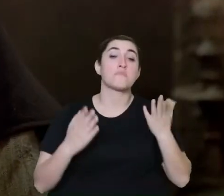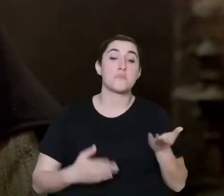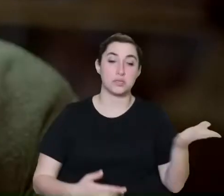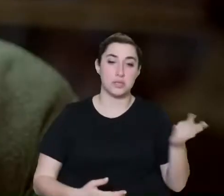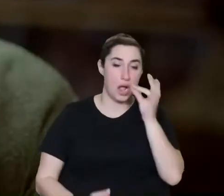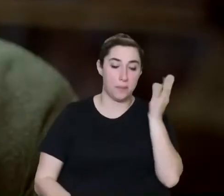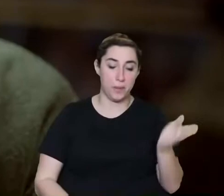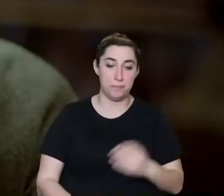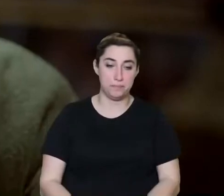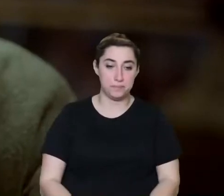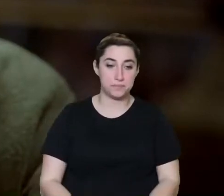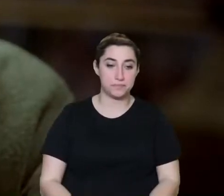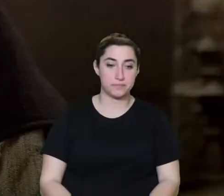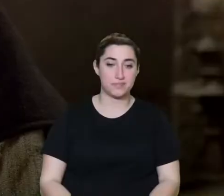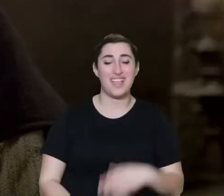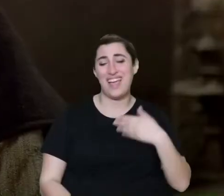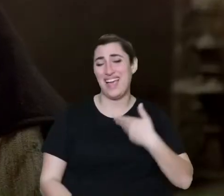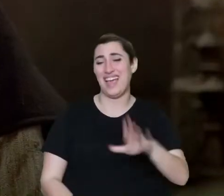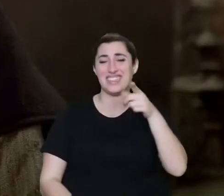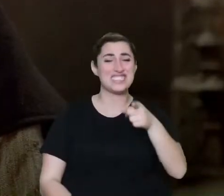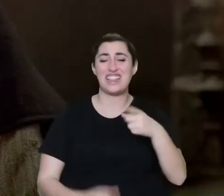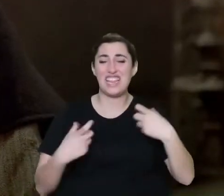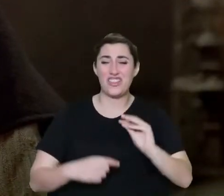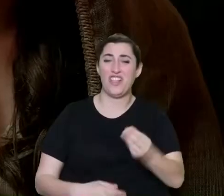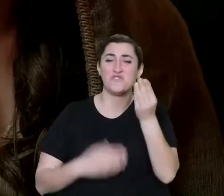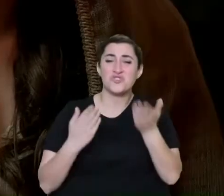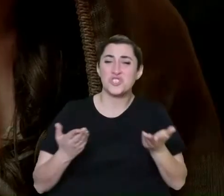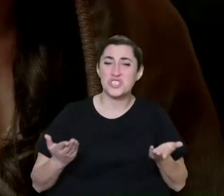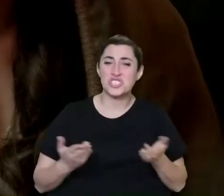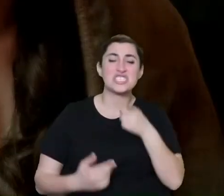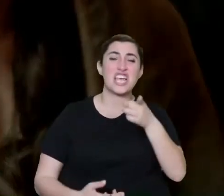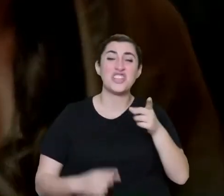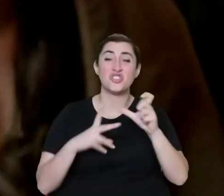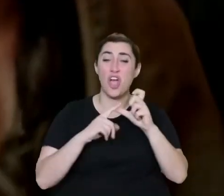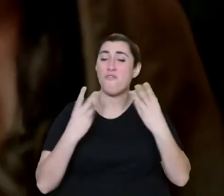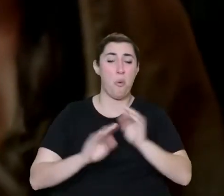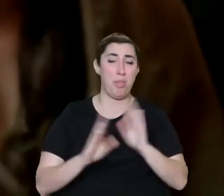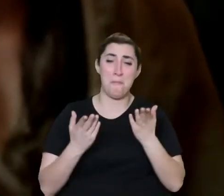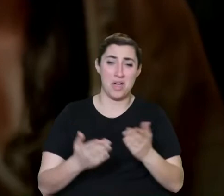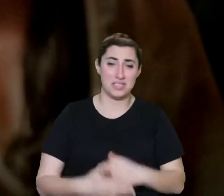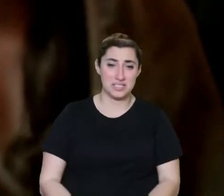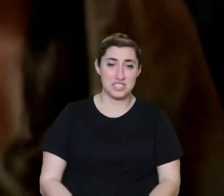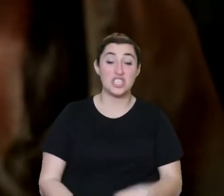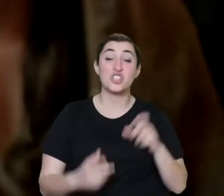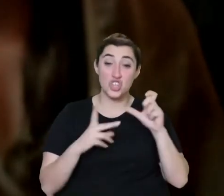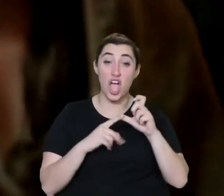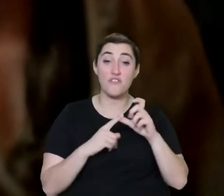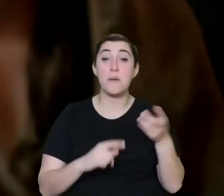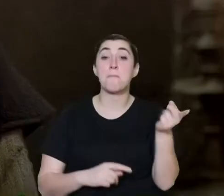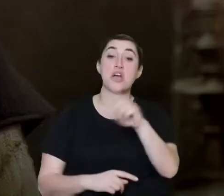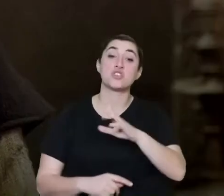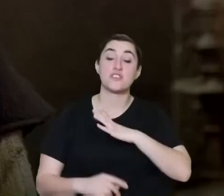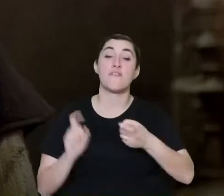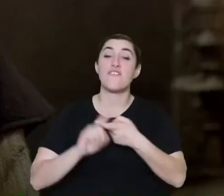fitneci. Haydi bre, sen de nereden çıktın? Sen Şafii olamazsın. Şafii